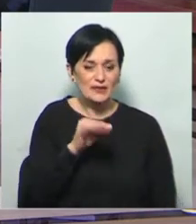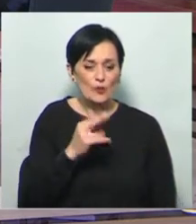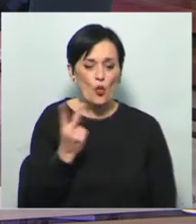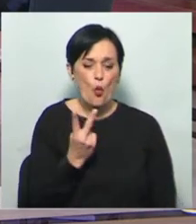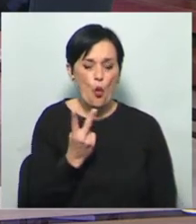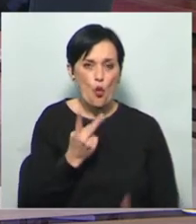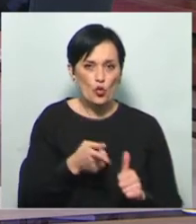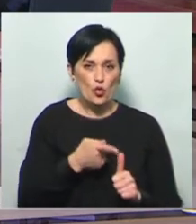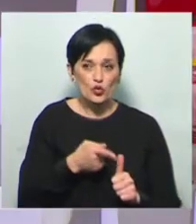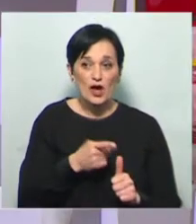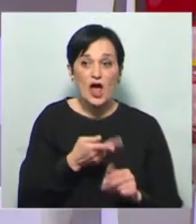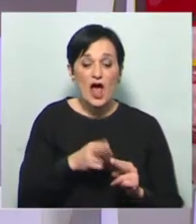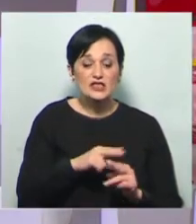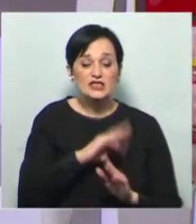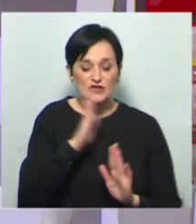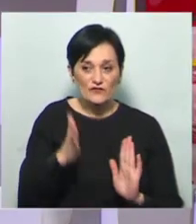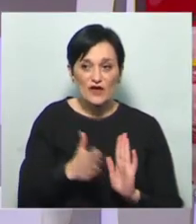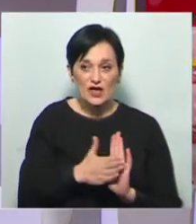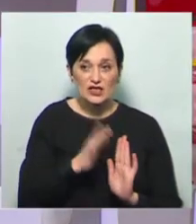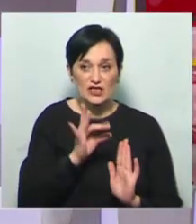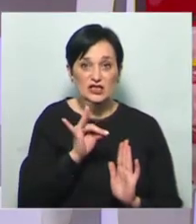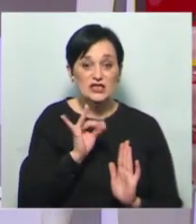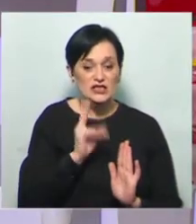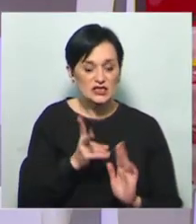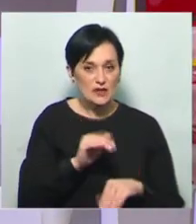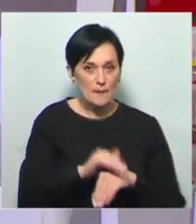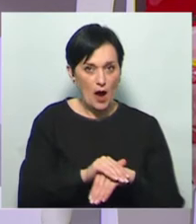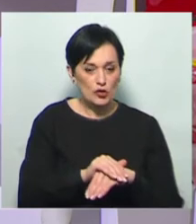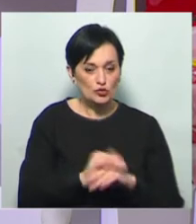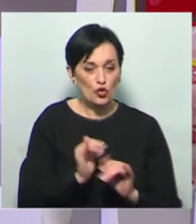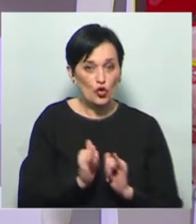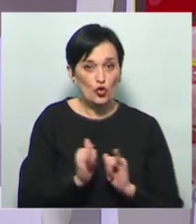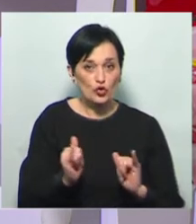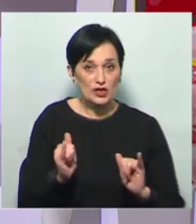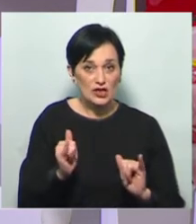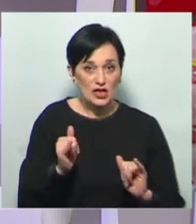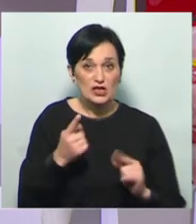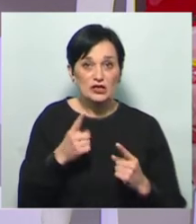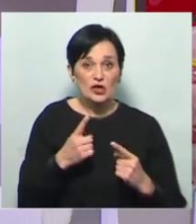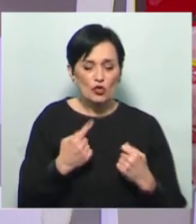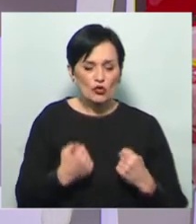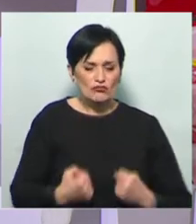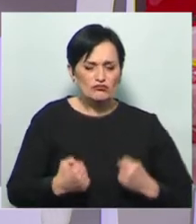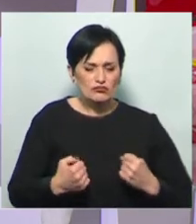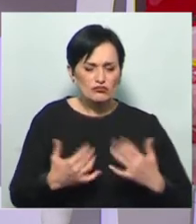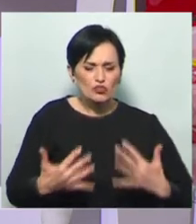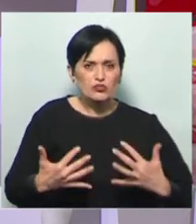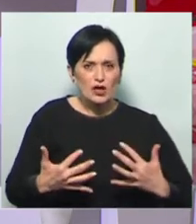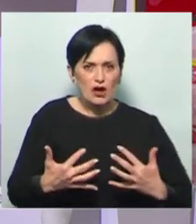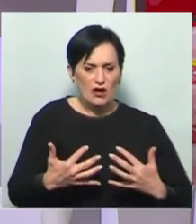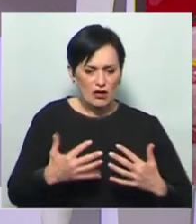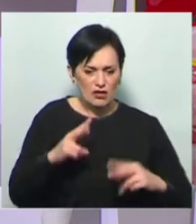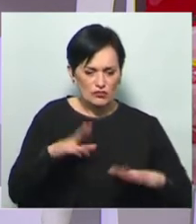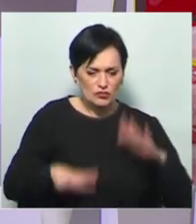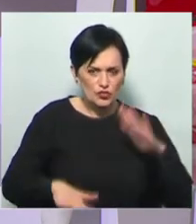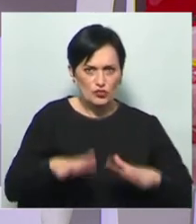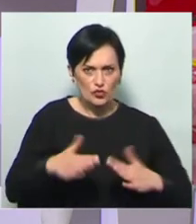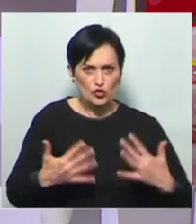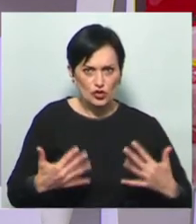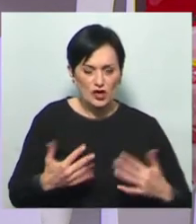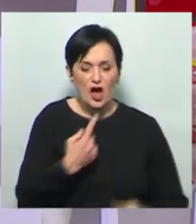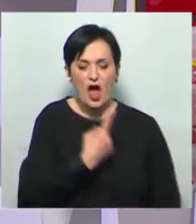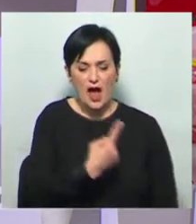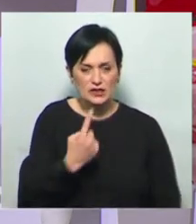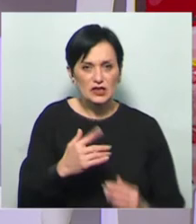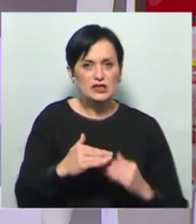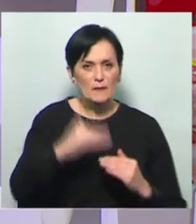ასახელა ქალბატონმა. ეს ყველაფერი რისკ ფაქტორებს რა თქმა უნდა ზდის. სხეულის მაღალი მასის ინდექსი ეს არის ერთ-ერთი მაღალი